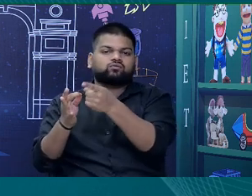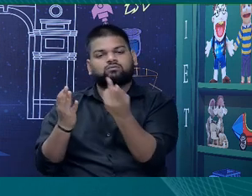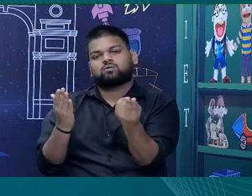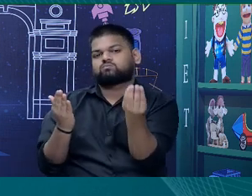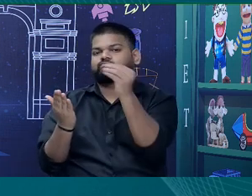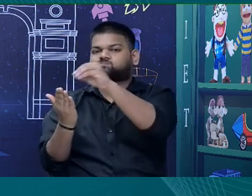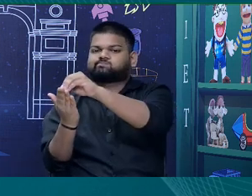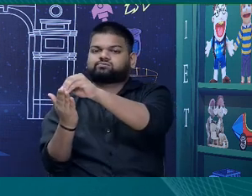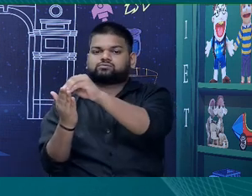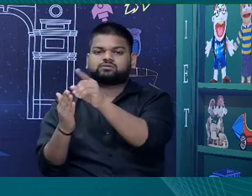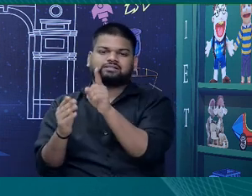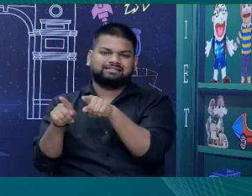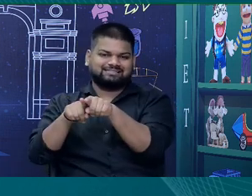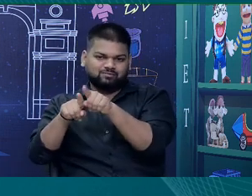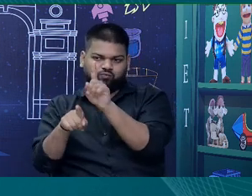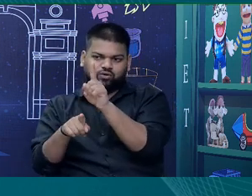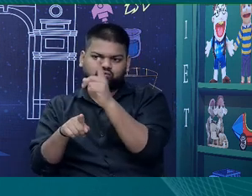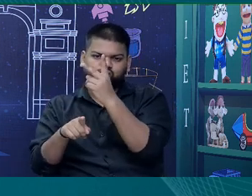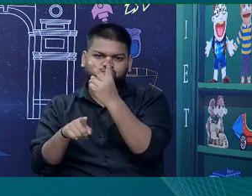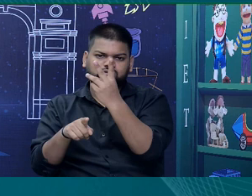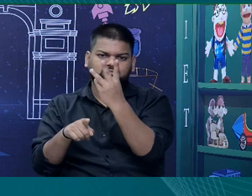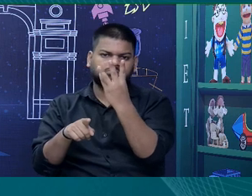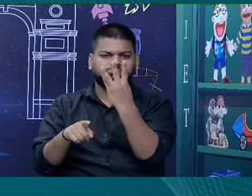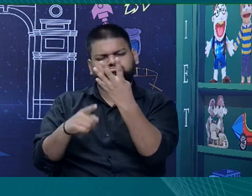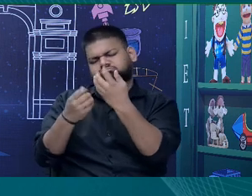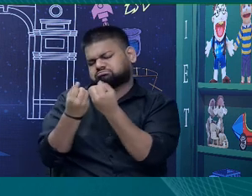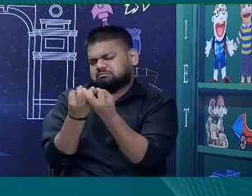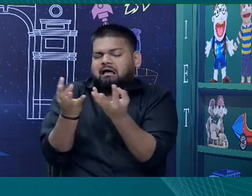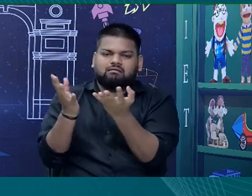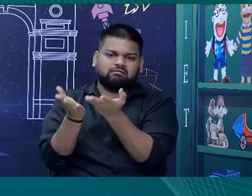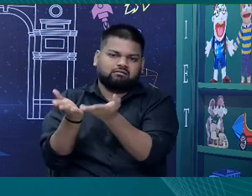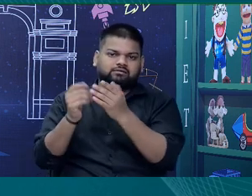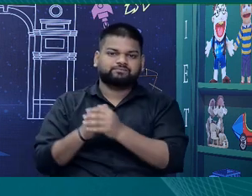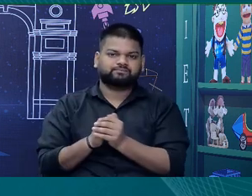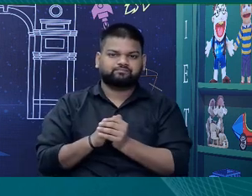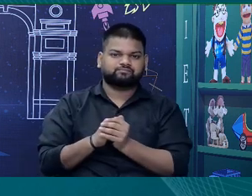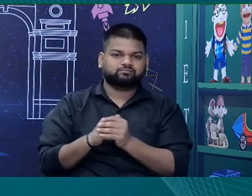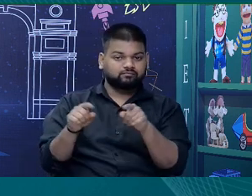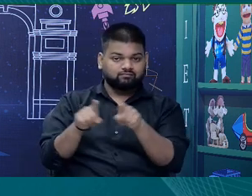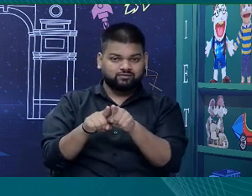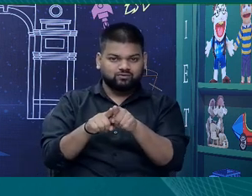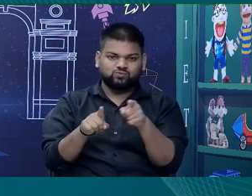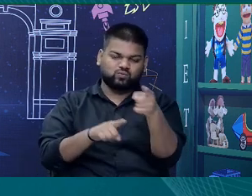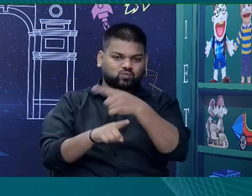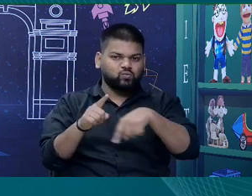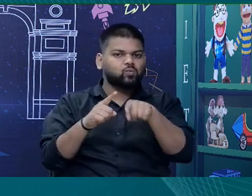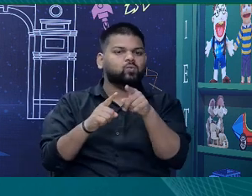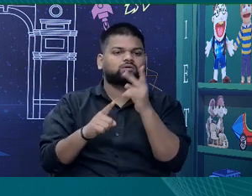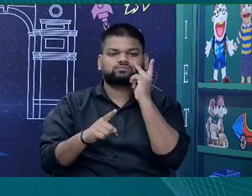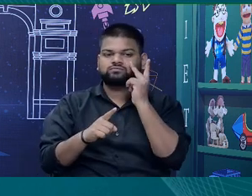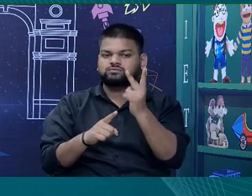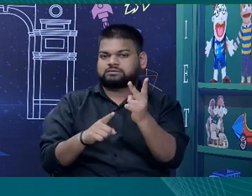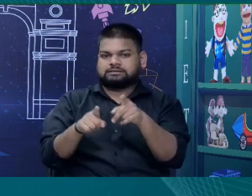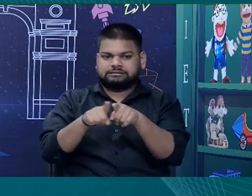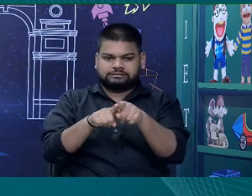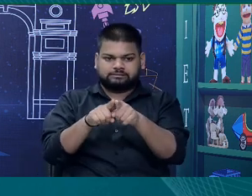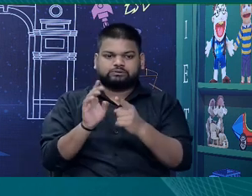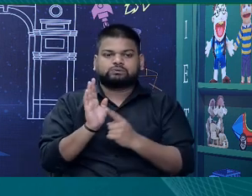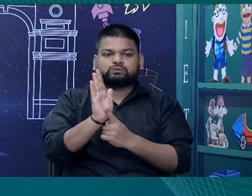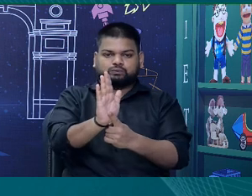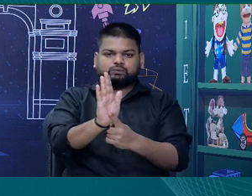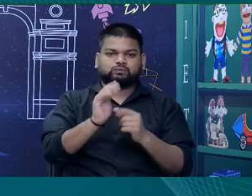1 2 3 4 और कोई भी नंबर अब देखते हैं अलजेब्राइक एक्सप्रेशंस को हम्मेली कैसे डिफाइन करते हैं अलजेब्राइक